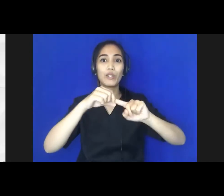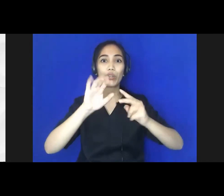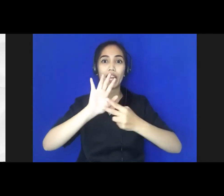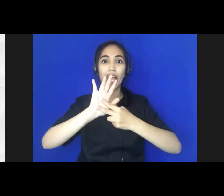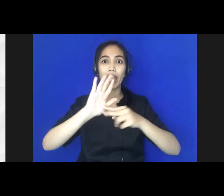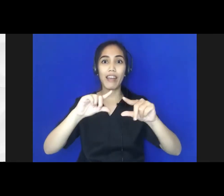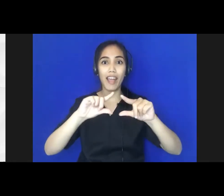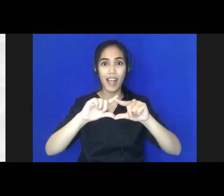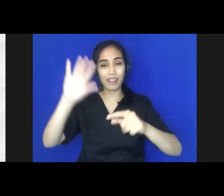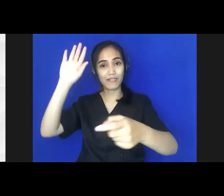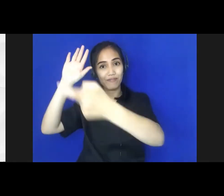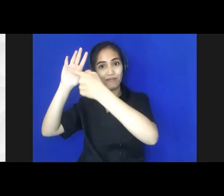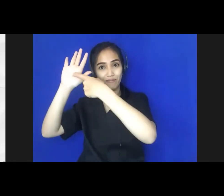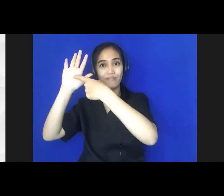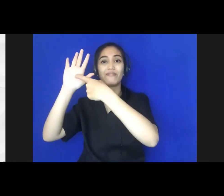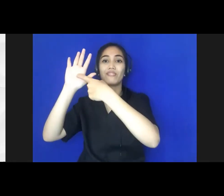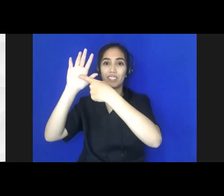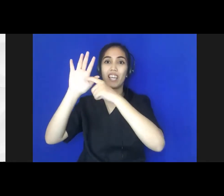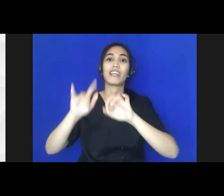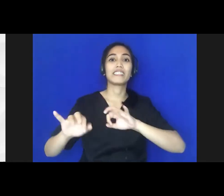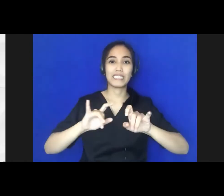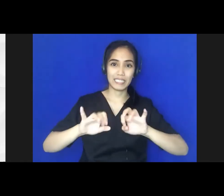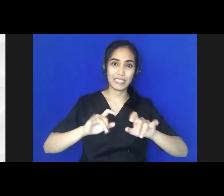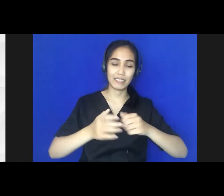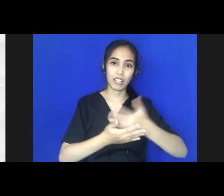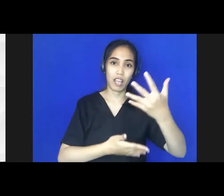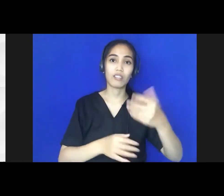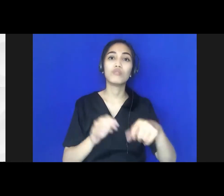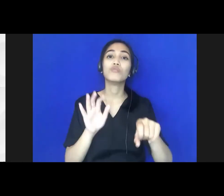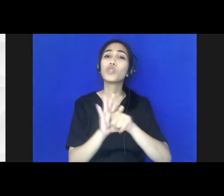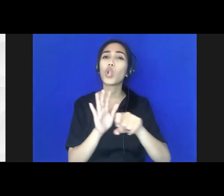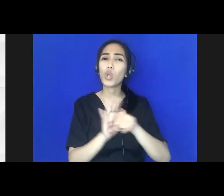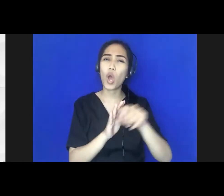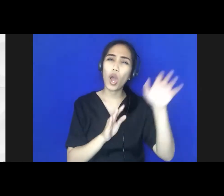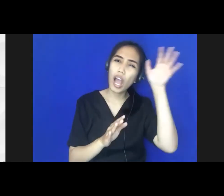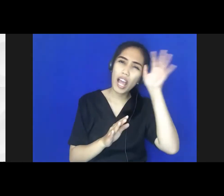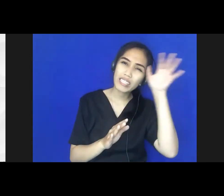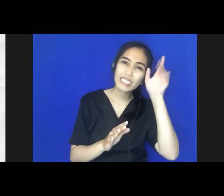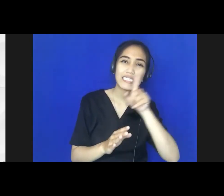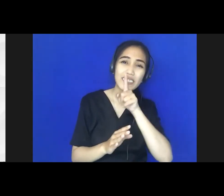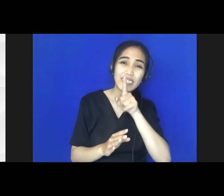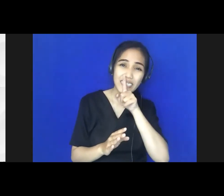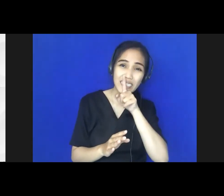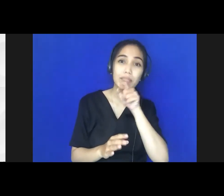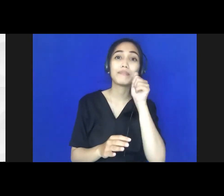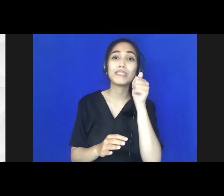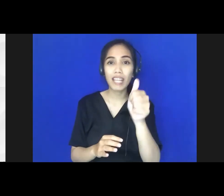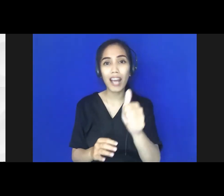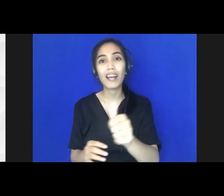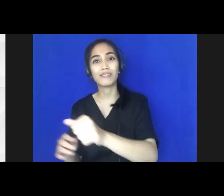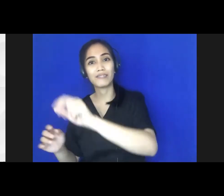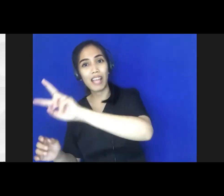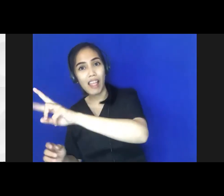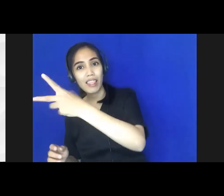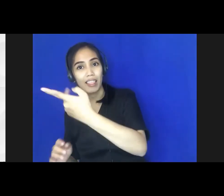yang membutuhkan atau ingin menyimak dalam bahasa Indonesia ataupun bahasa Inggris bisa memanfaatkan tombol